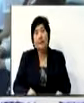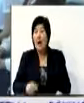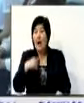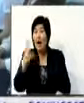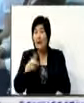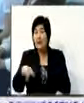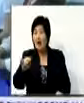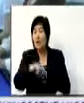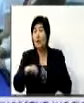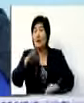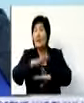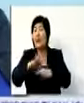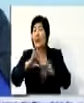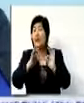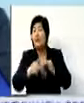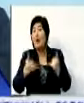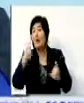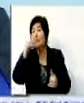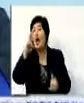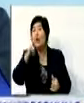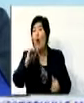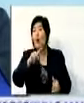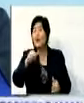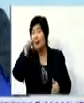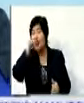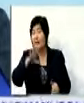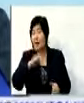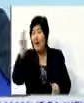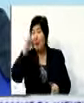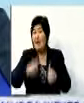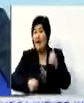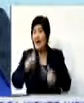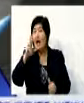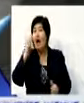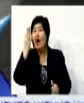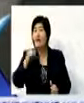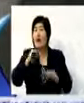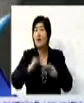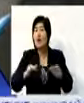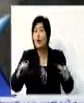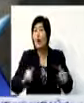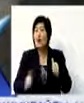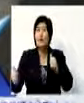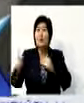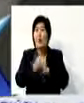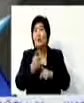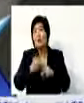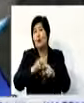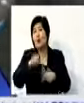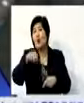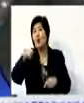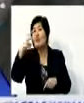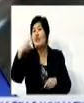Айта кетейік, республикалық пәндік олимпиада үстіміздегі жылдың наурыз айында өткен болатын. Білім бәсекесінде қармақшылық өрендер топ жарды. Олардың ішінде